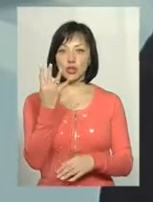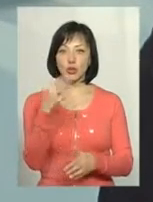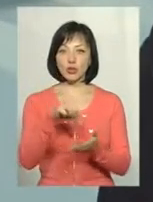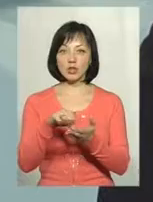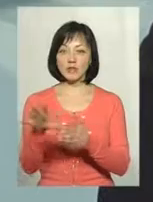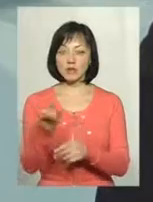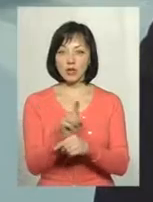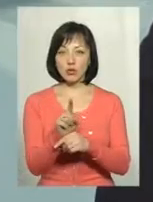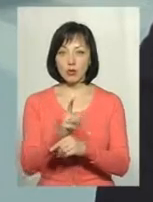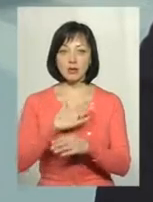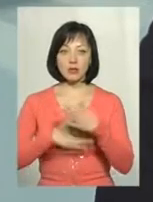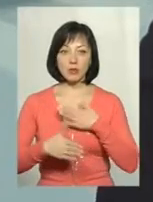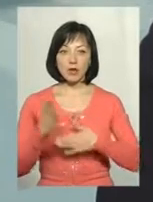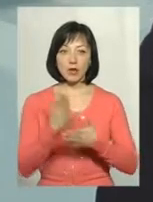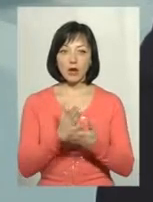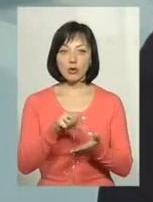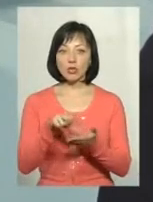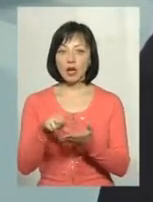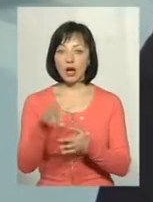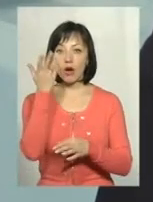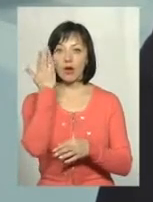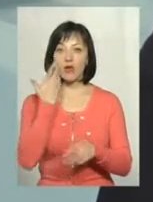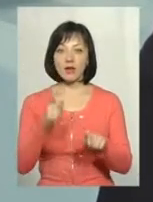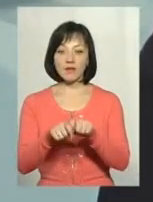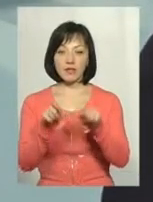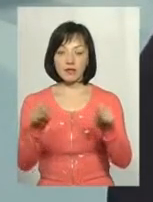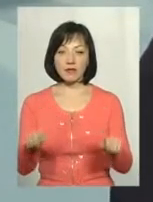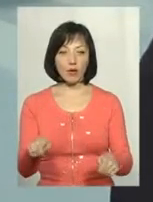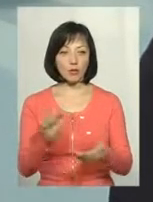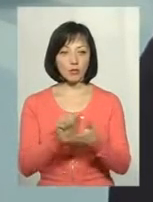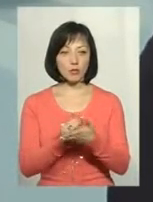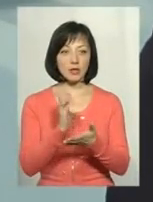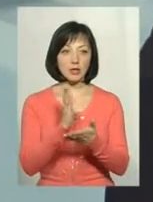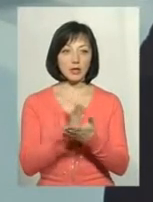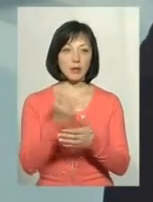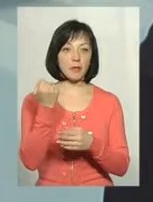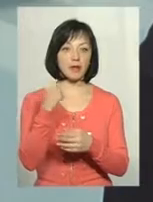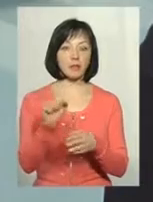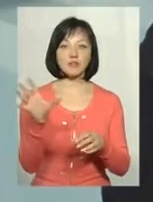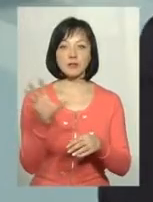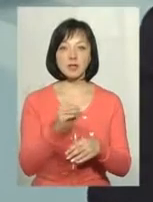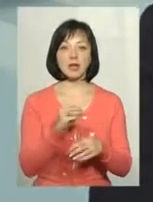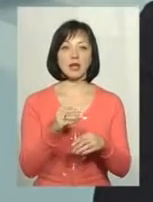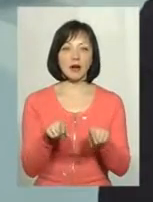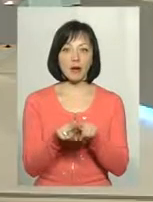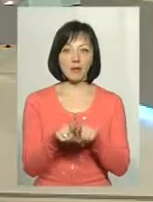Все нормально. Ми задоволені, є учасники. Коли відкриваємо документи, є переможець. Все,